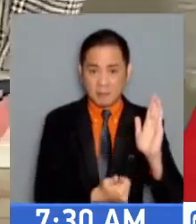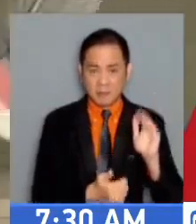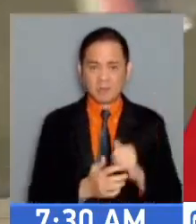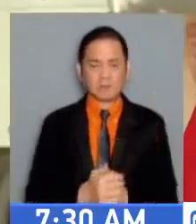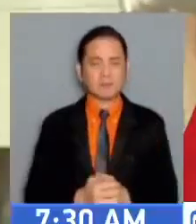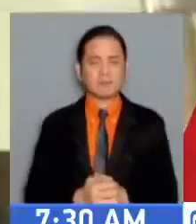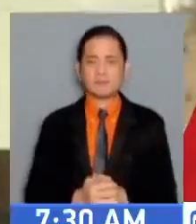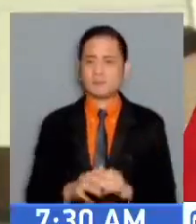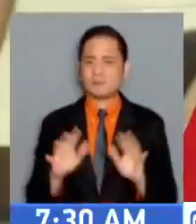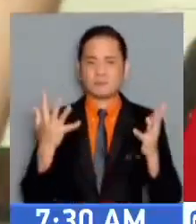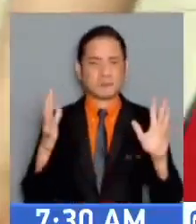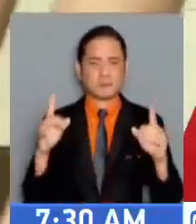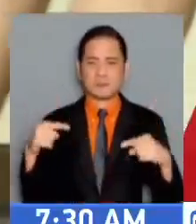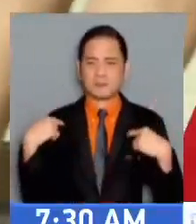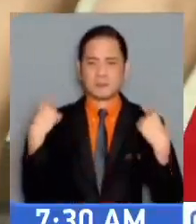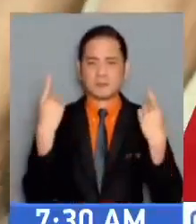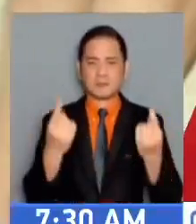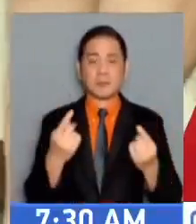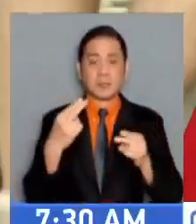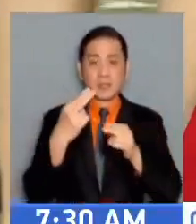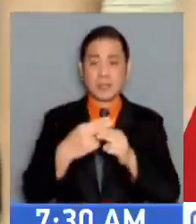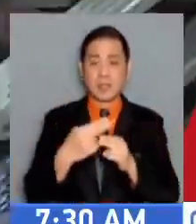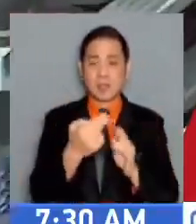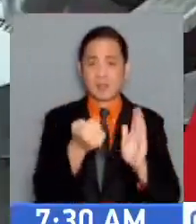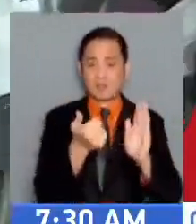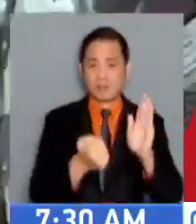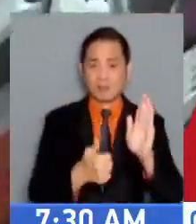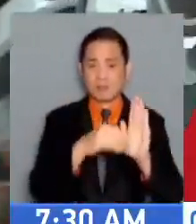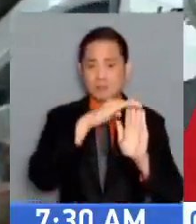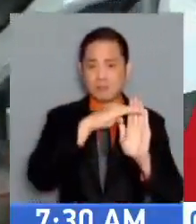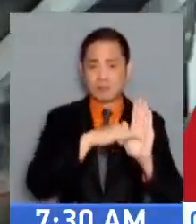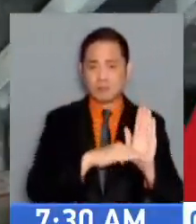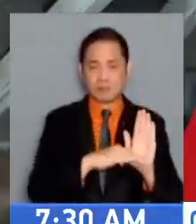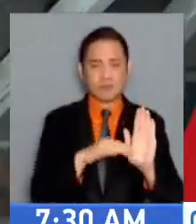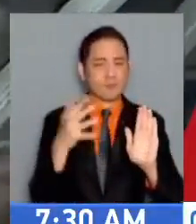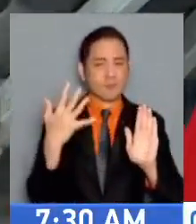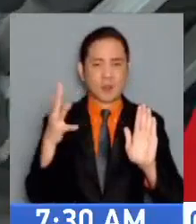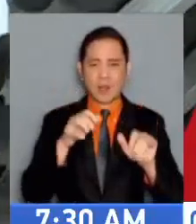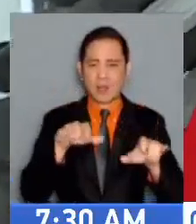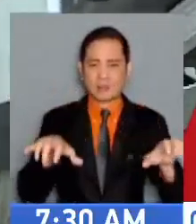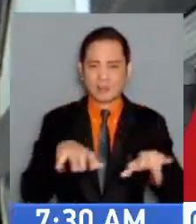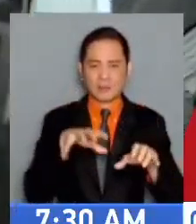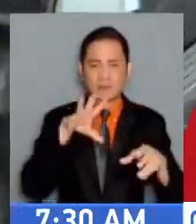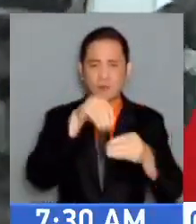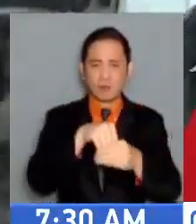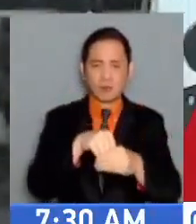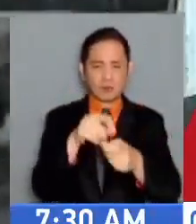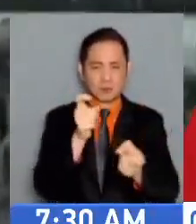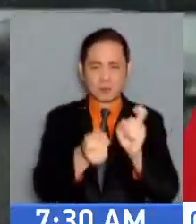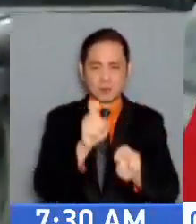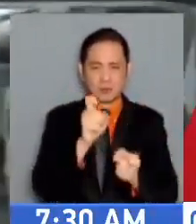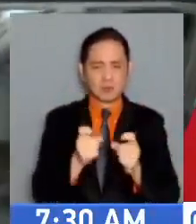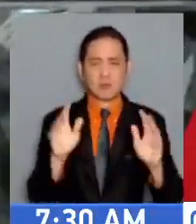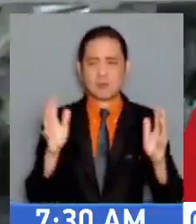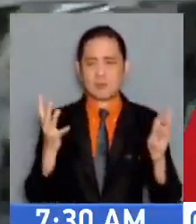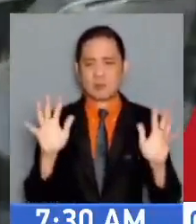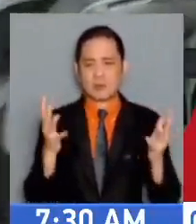mga kakaibang mga activities po dun sa lifting ng blacklist or ng mga inclusion ng blacklist and other such